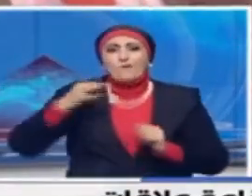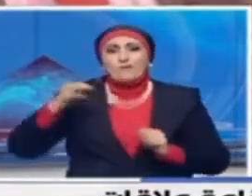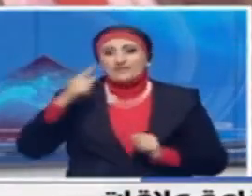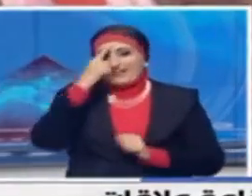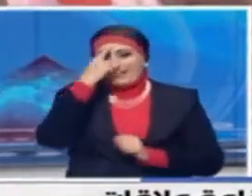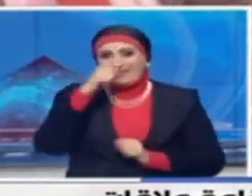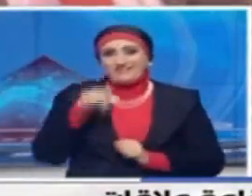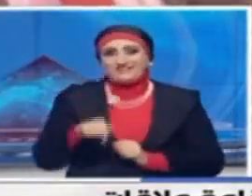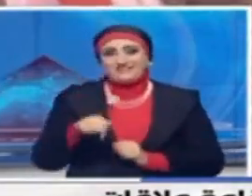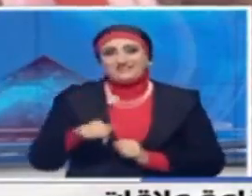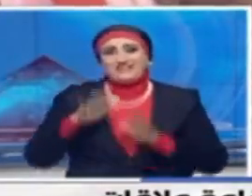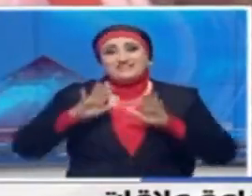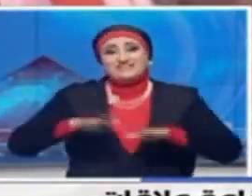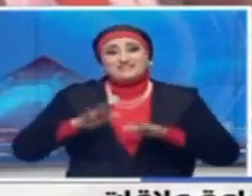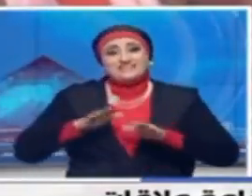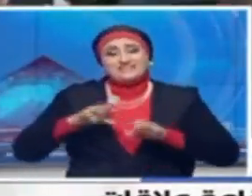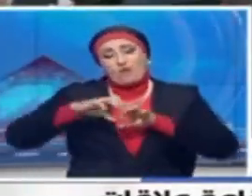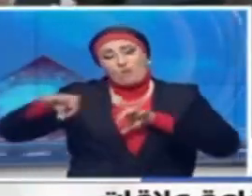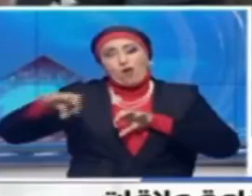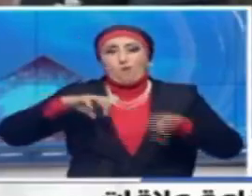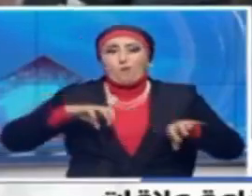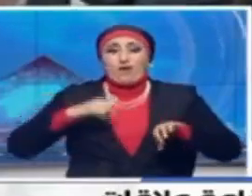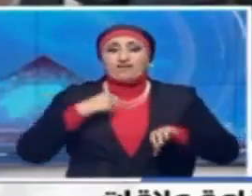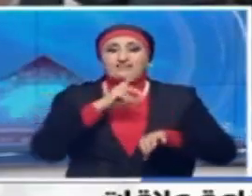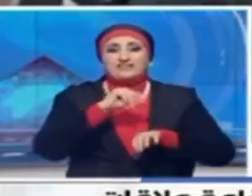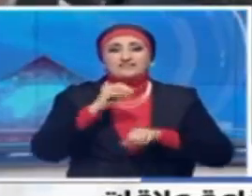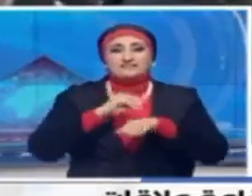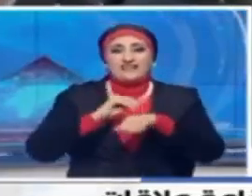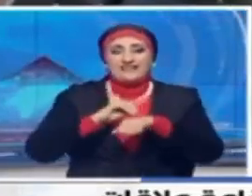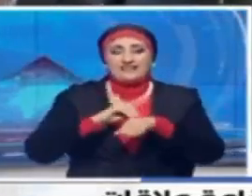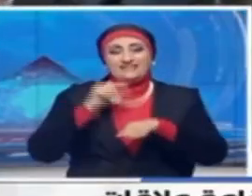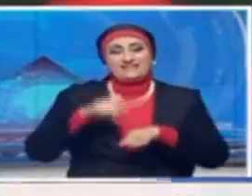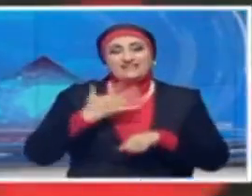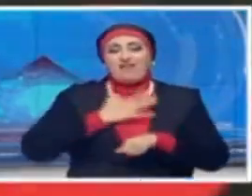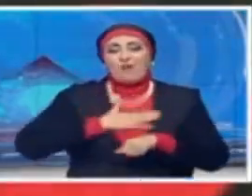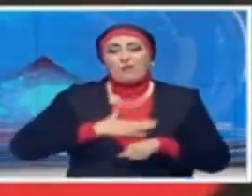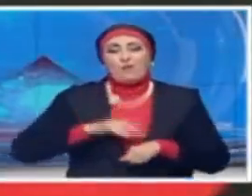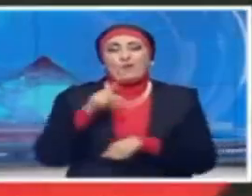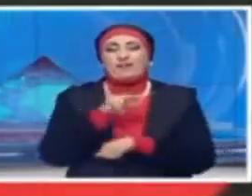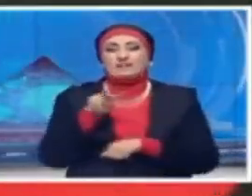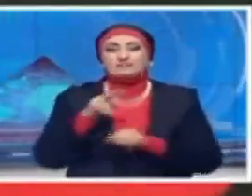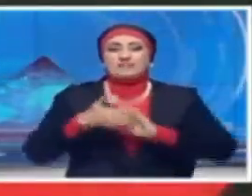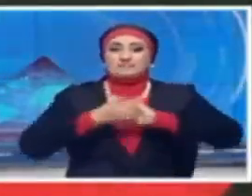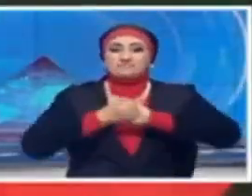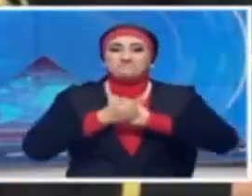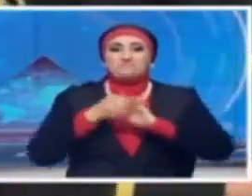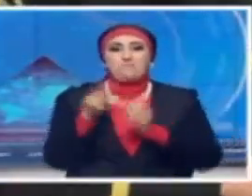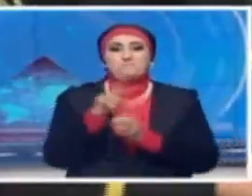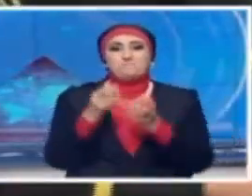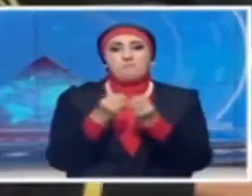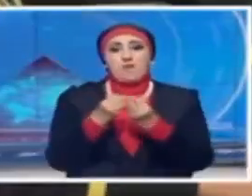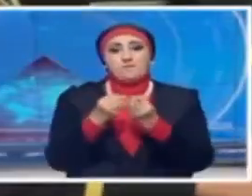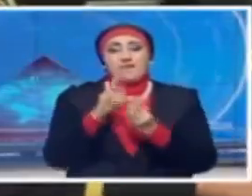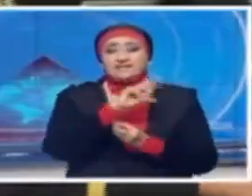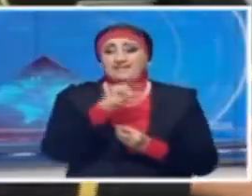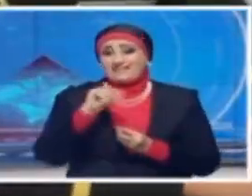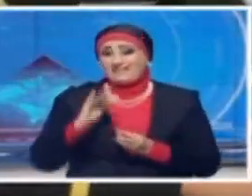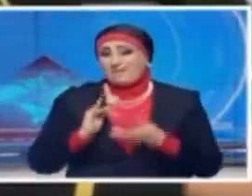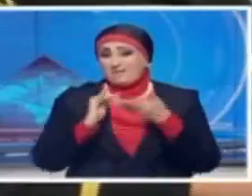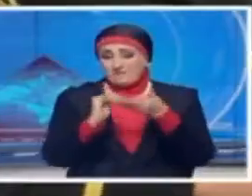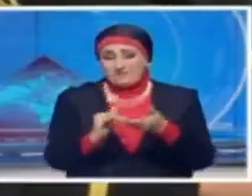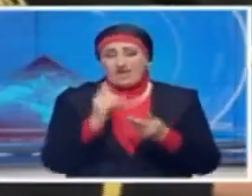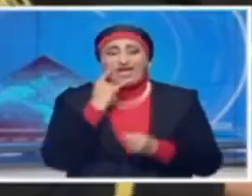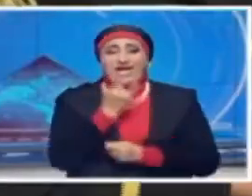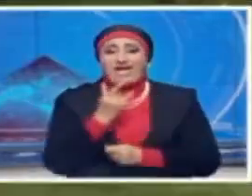بدولة بنغلاديش كدولة مستقلة تأتي تأكيدا على استقرار العلاقات وعمق التعاون بينهما بما يسهم في تعزيز